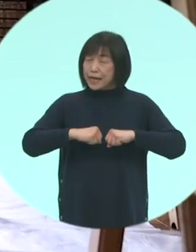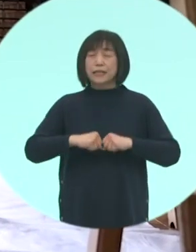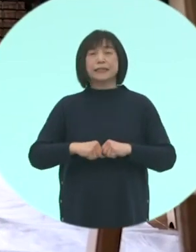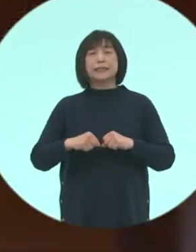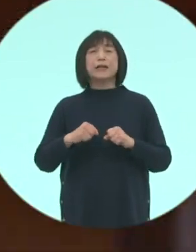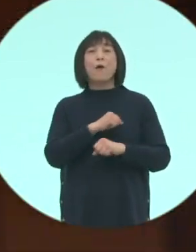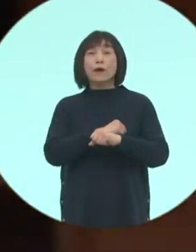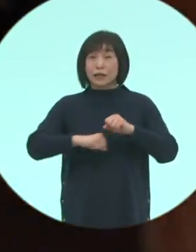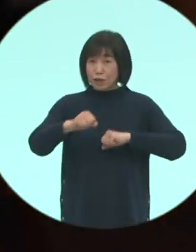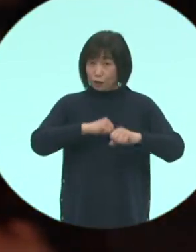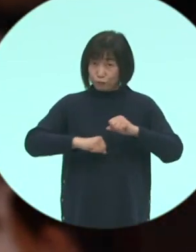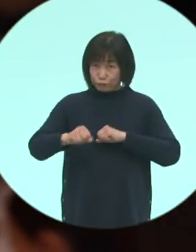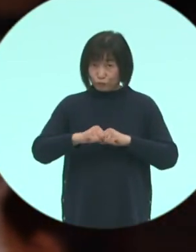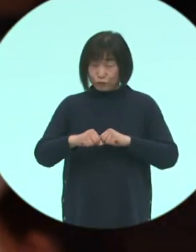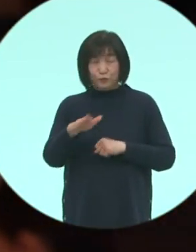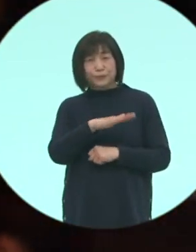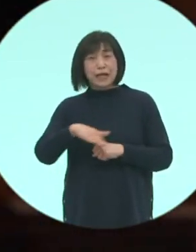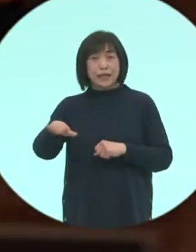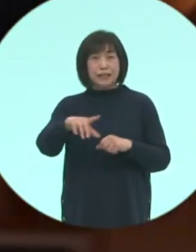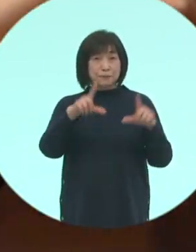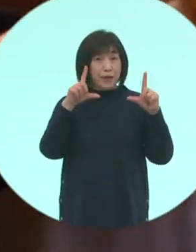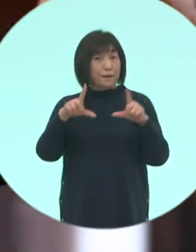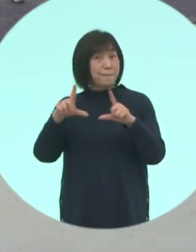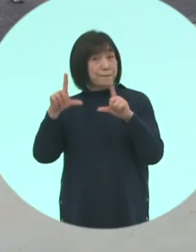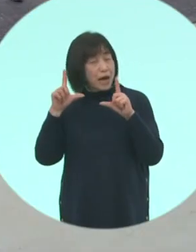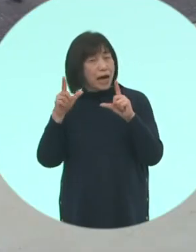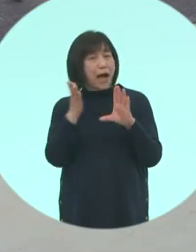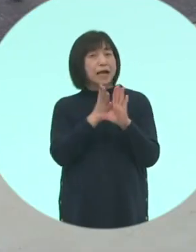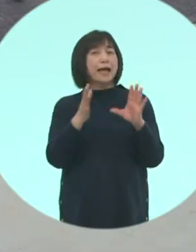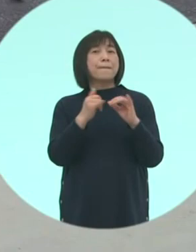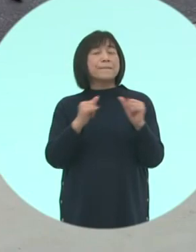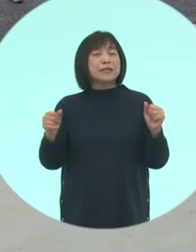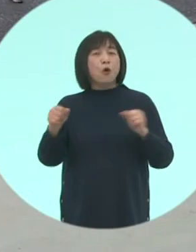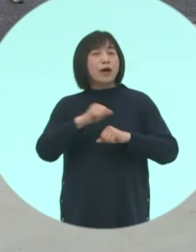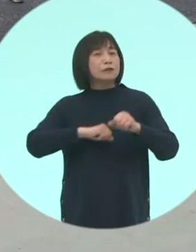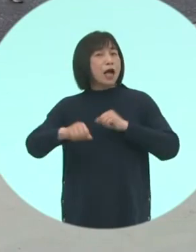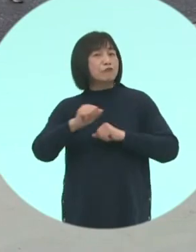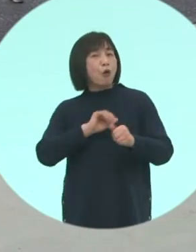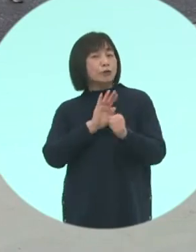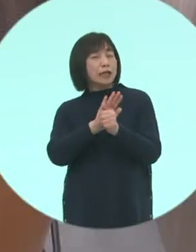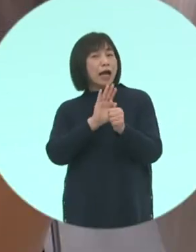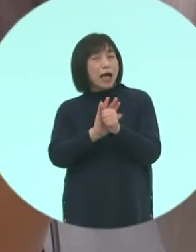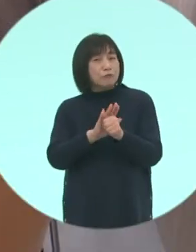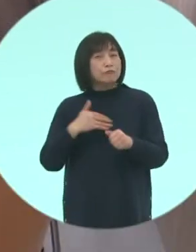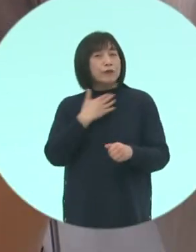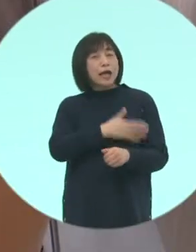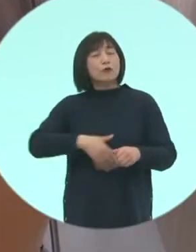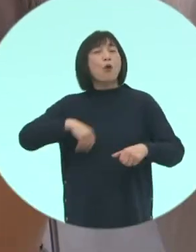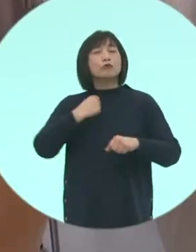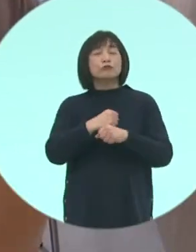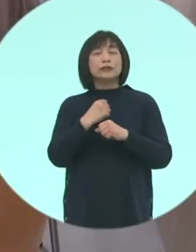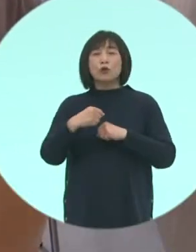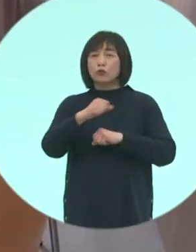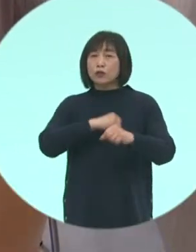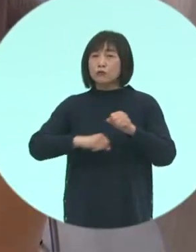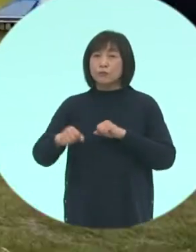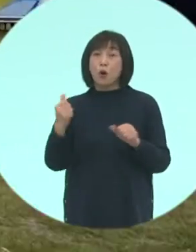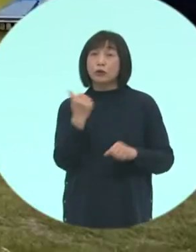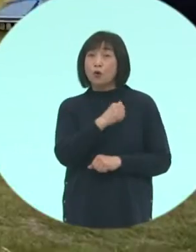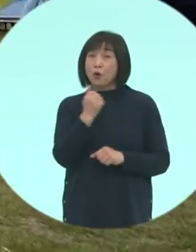んにご登場いただきながら、岐阜県民の活躍を支える健康づくりの取り組みについてご紹介してき